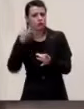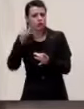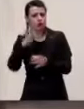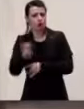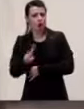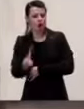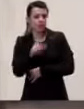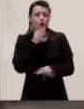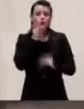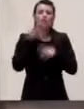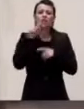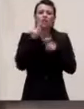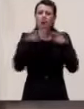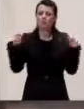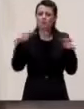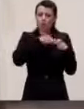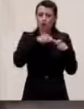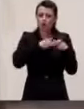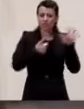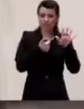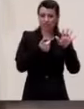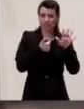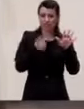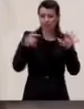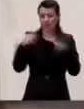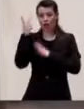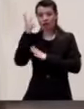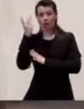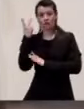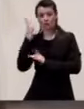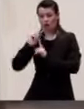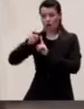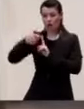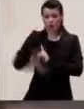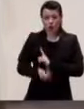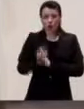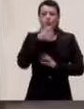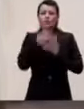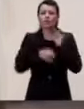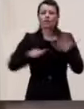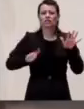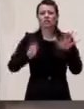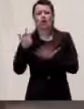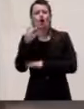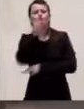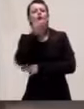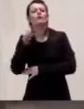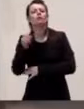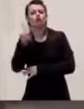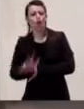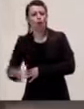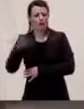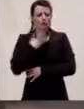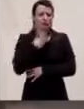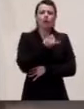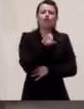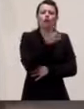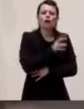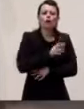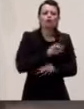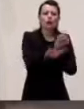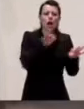stati 60. Il tasso di mortalità sta al 6,8% in Lombardia, ci sono regioni che hanno